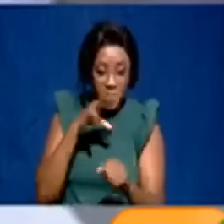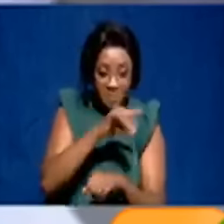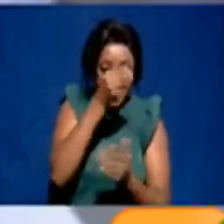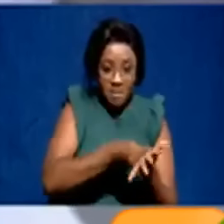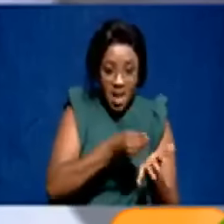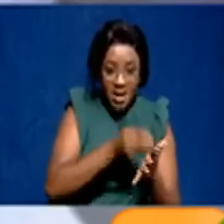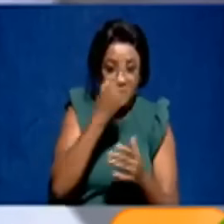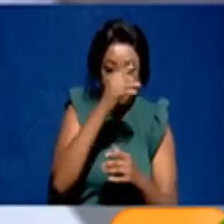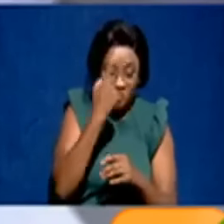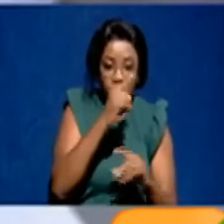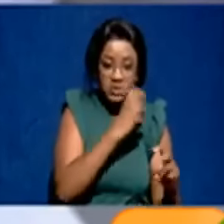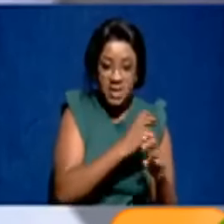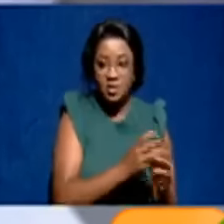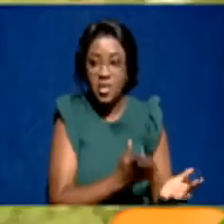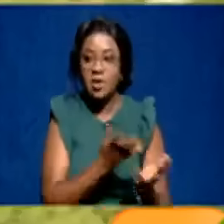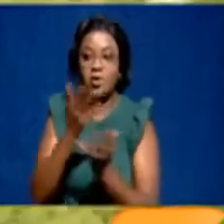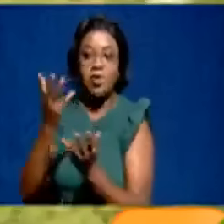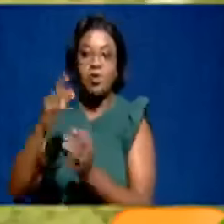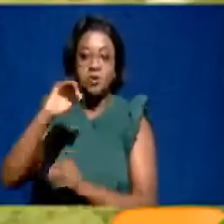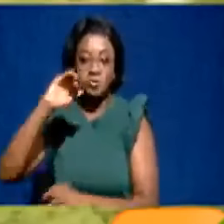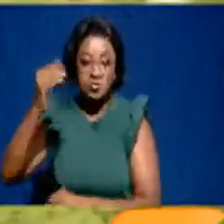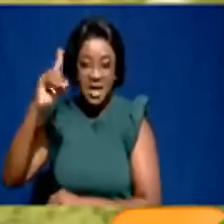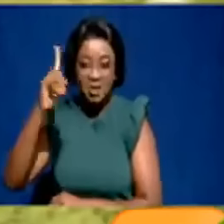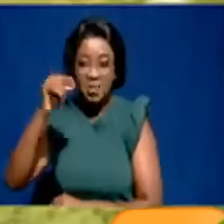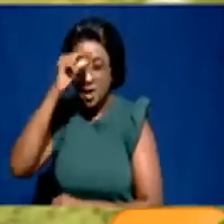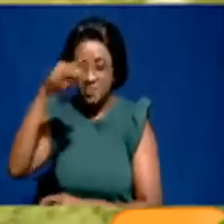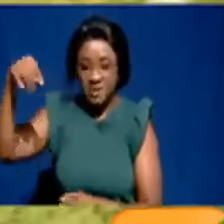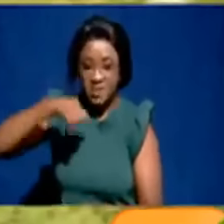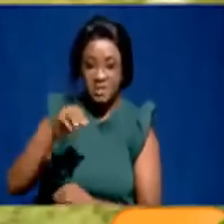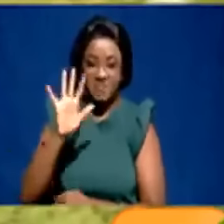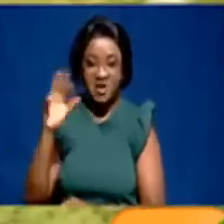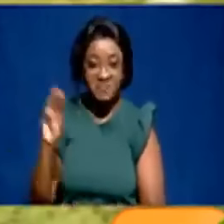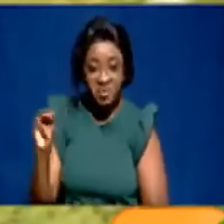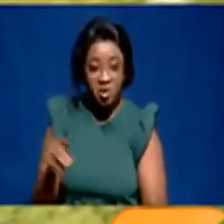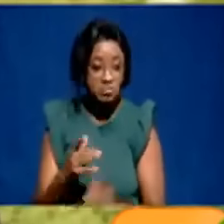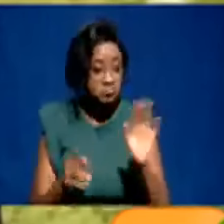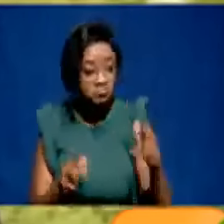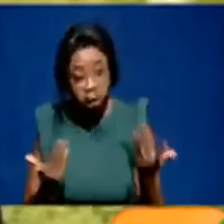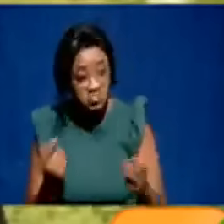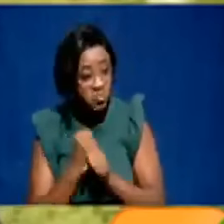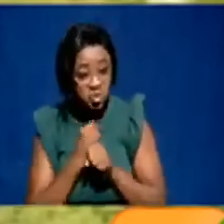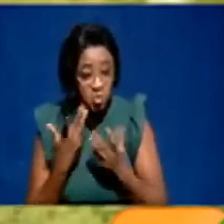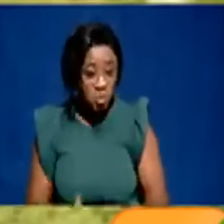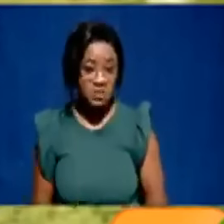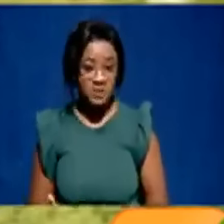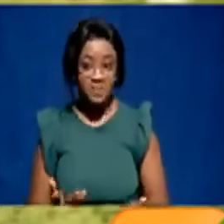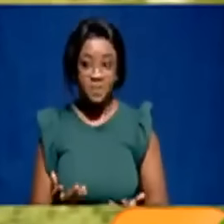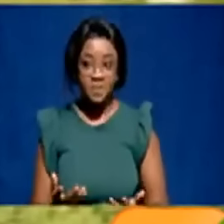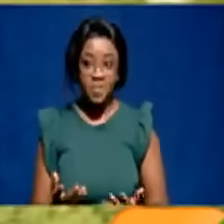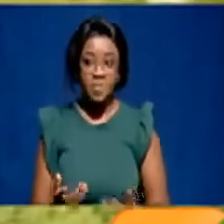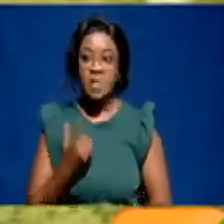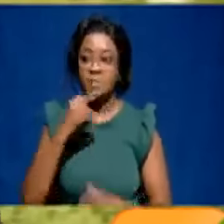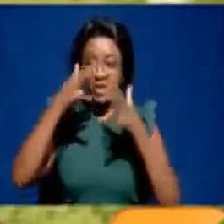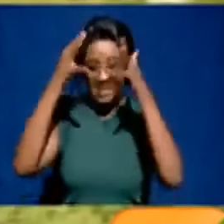down payment 5 million. Brian akasema mzee, tutafanya nini? Nimesema gari yangu hii